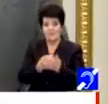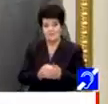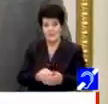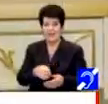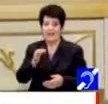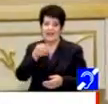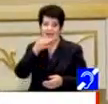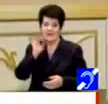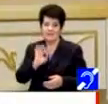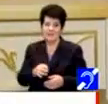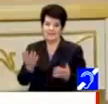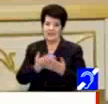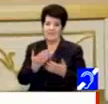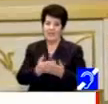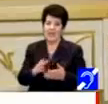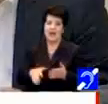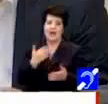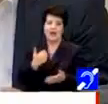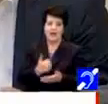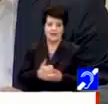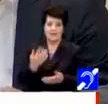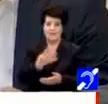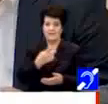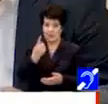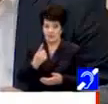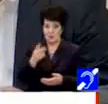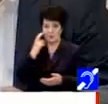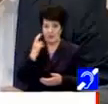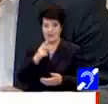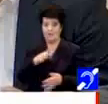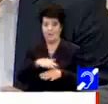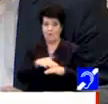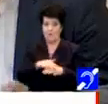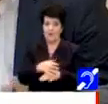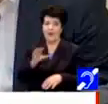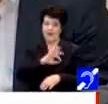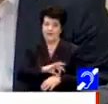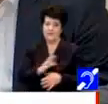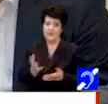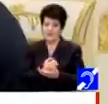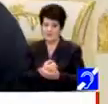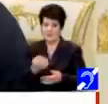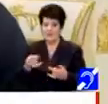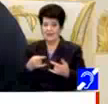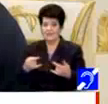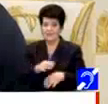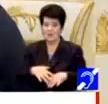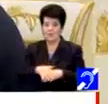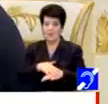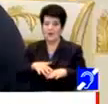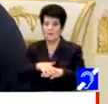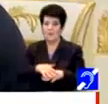în lumea filmului. Liderul de la Kiev, în vârstă de 41 de ani, și-a câștigat popularitatea ca actor în serialul de televiziune Slujitorul